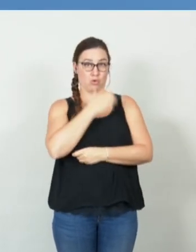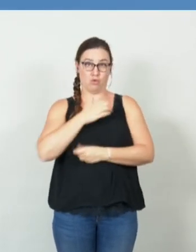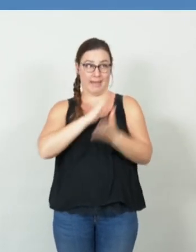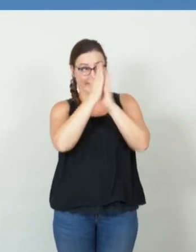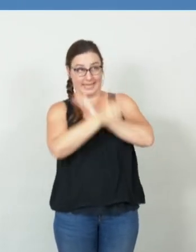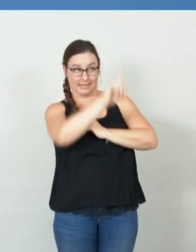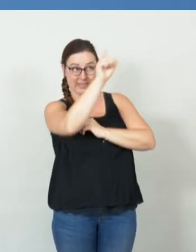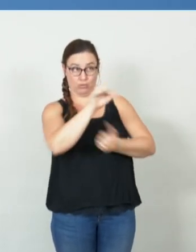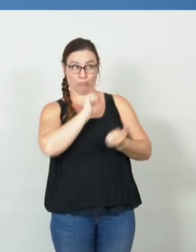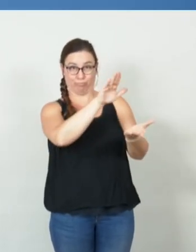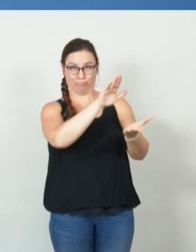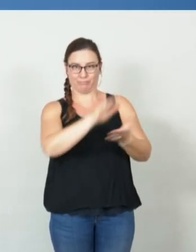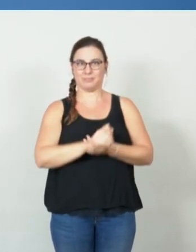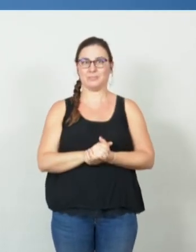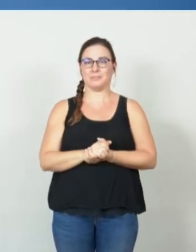tel